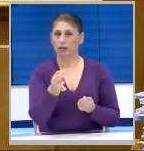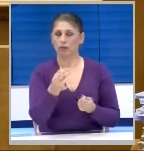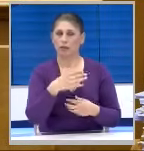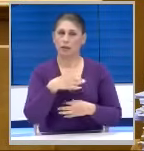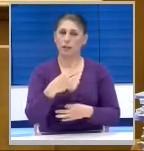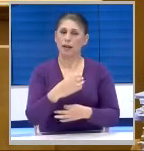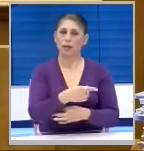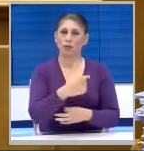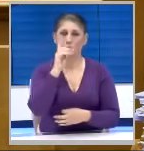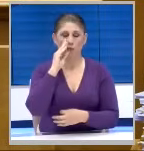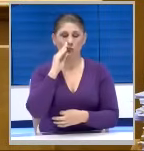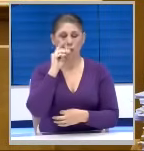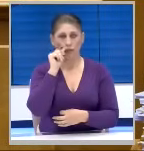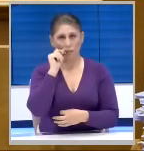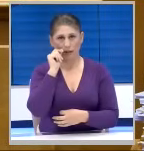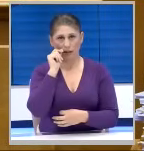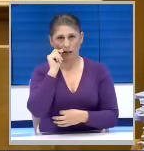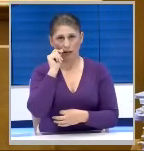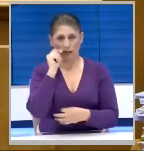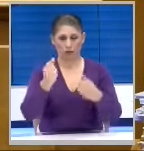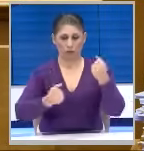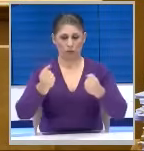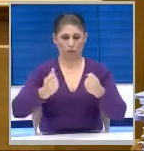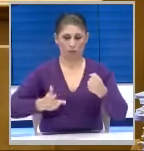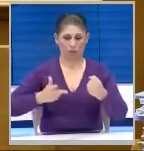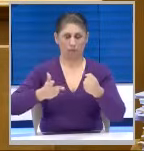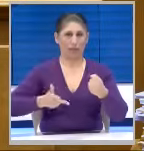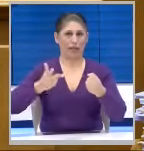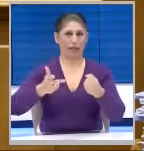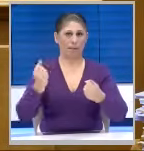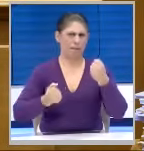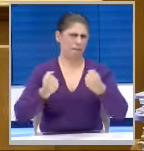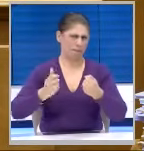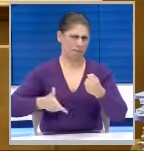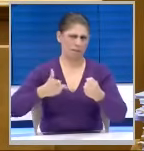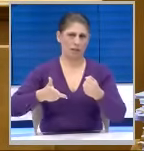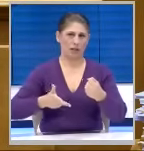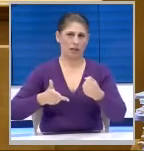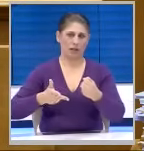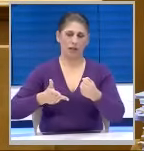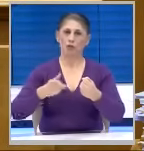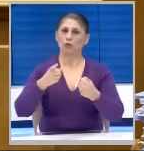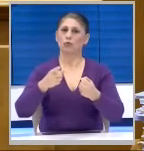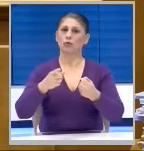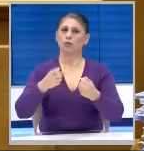πατέρα του μηχανοδηγού της εμπορικής αμαξοστοιχίας μου επιτεθήκαμε